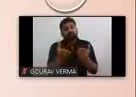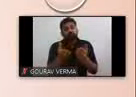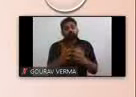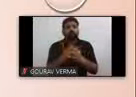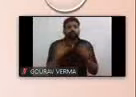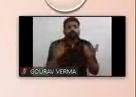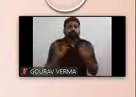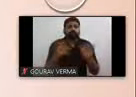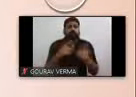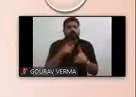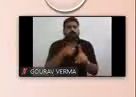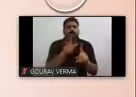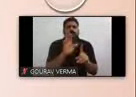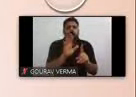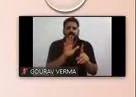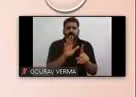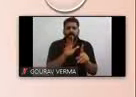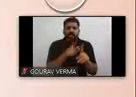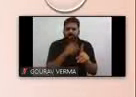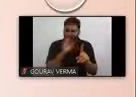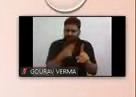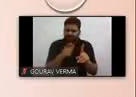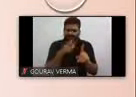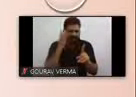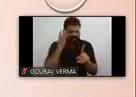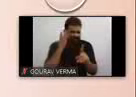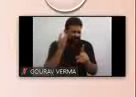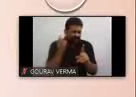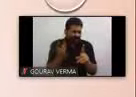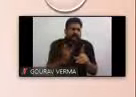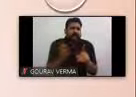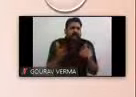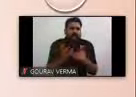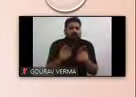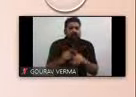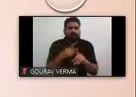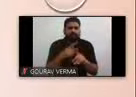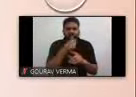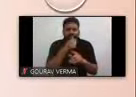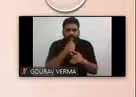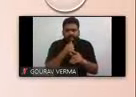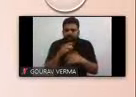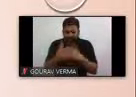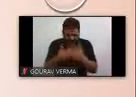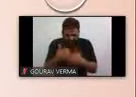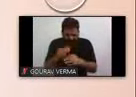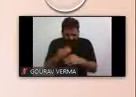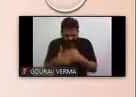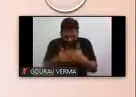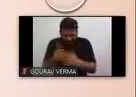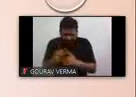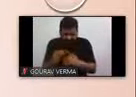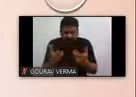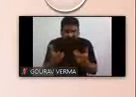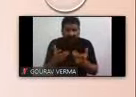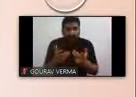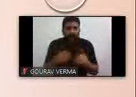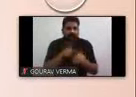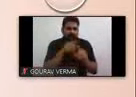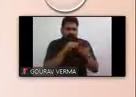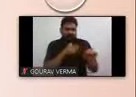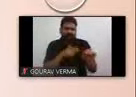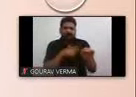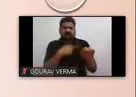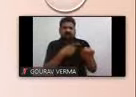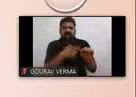भी थोड़ा सा तो हमको टॉलरेंस डेवलप कर, ठीक है, हमको छुपाए करेंगे. जैसे इस बच्चे का केस हमने साइड किया